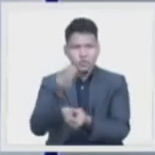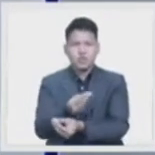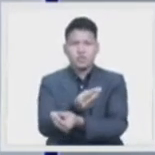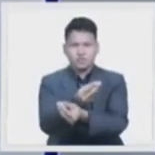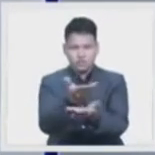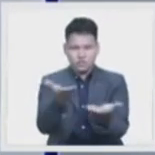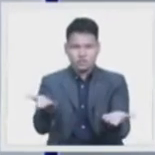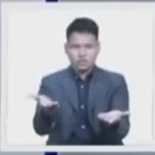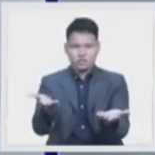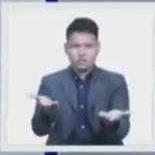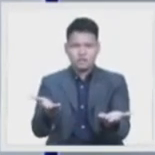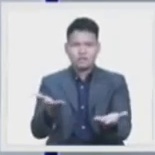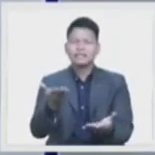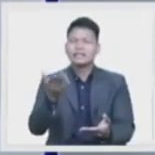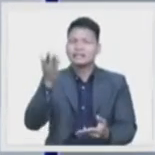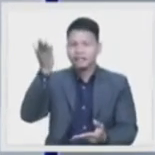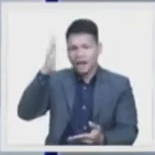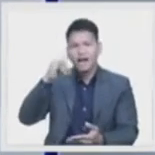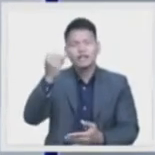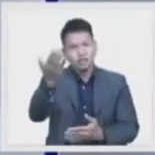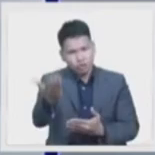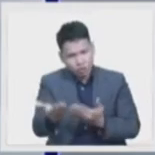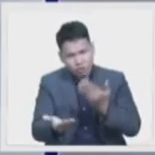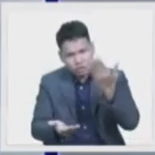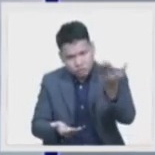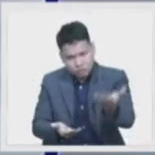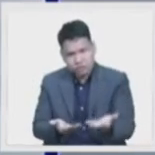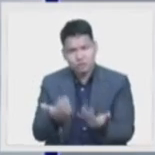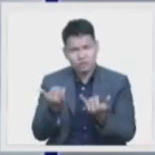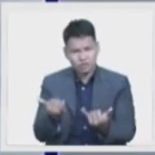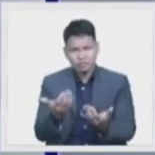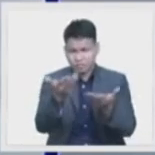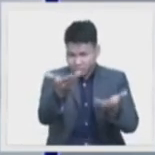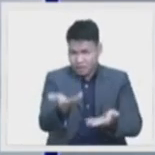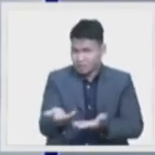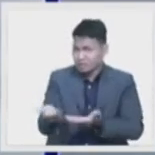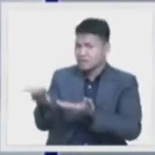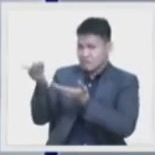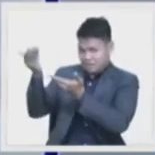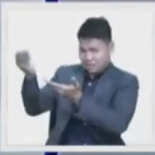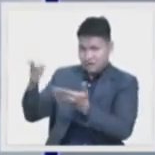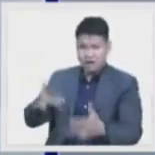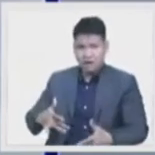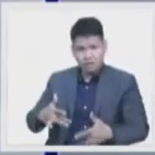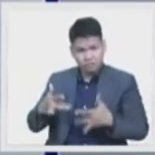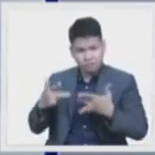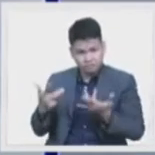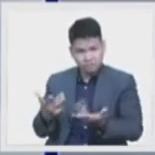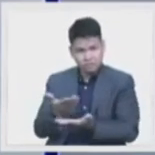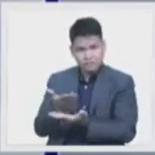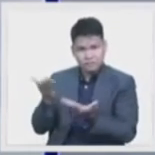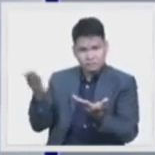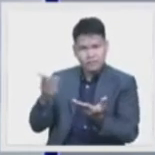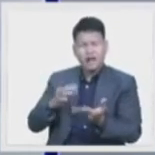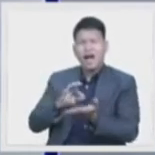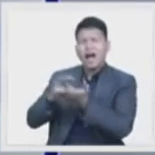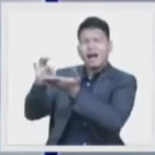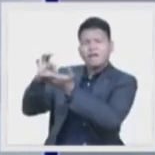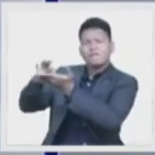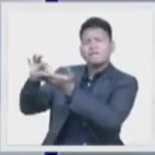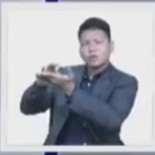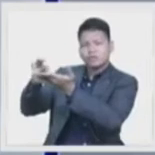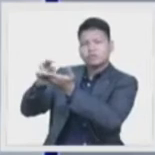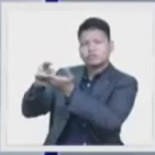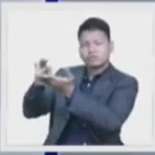nag-aagda siya kanato ihatag ang atong kinabuhi ngadto kaniya, atong ikumpisal ang tanan nato mga kasalanan,